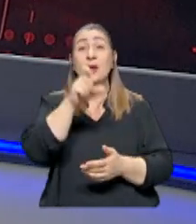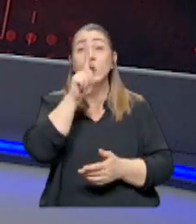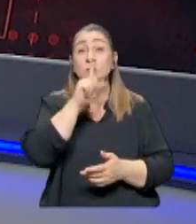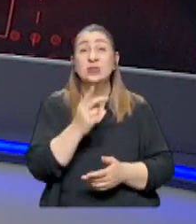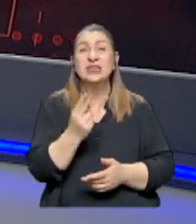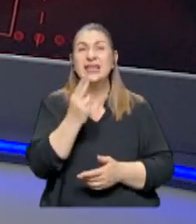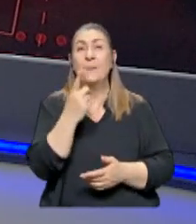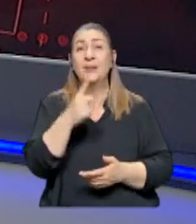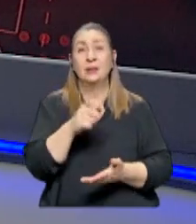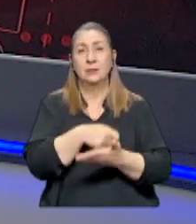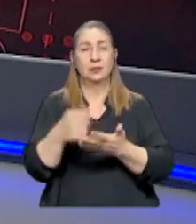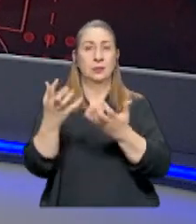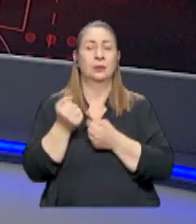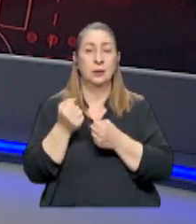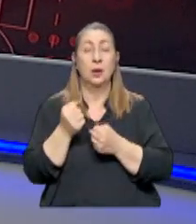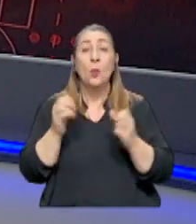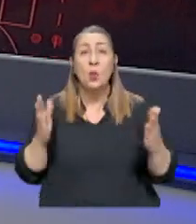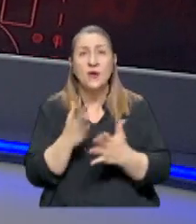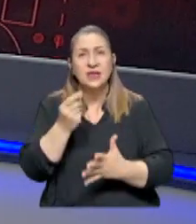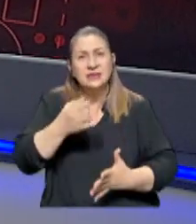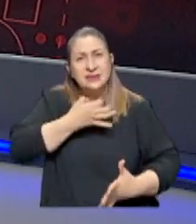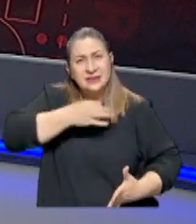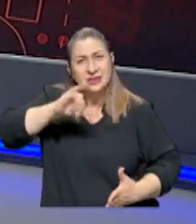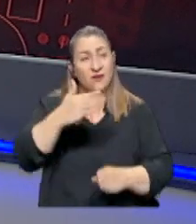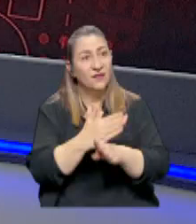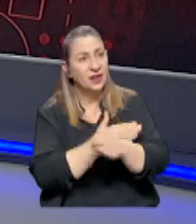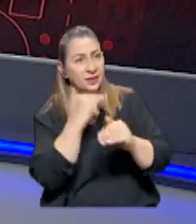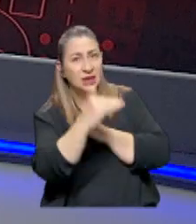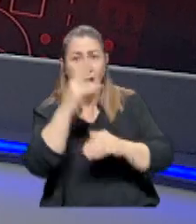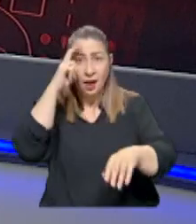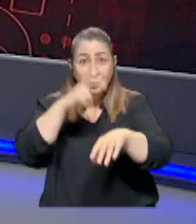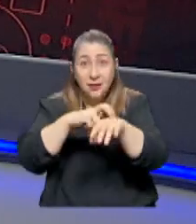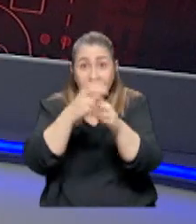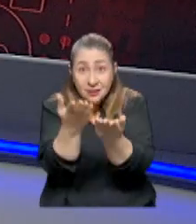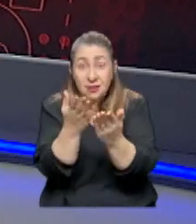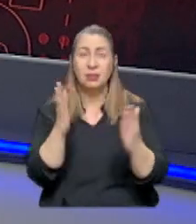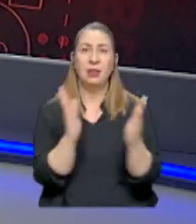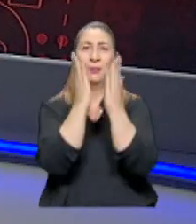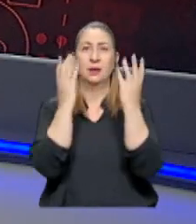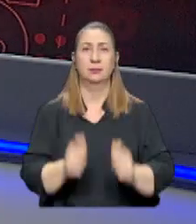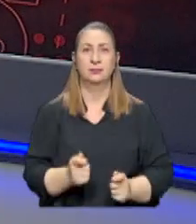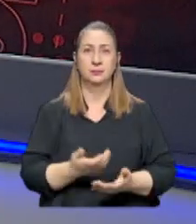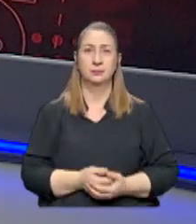lira gelire kavuştu. Muhalefet geçim sıkıntısı çeken vatandaşları hatırlattı, tepki gösterdi.